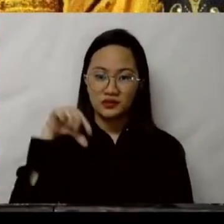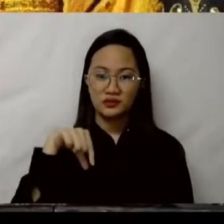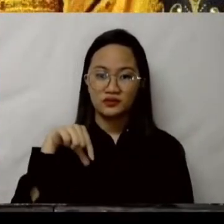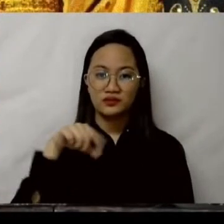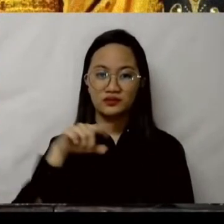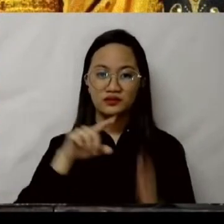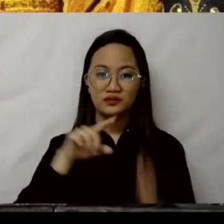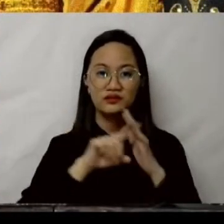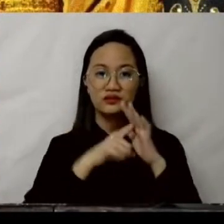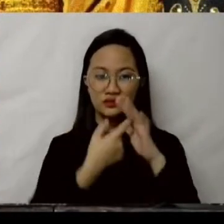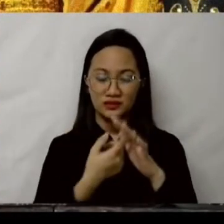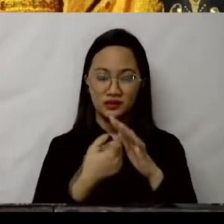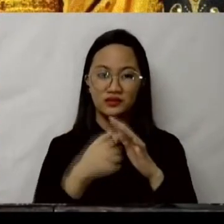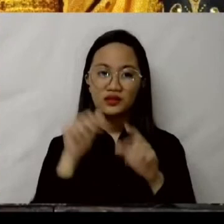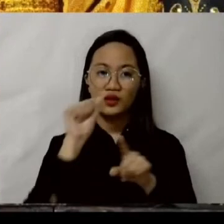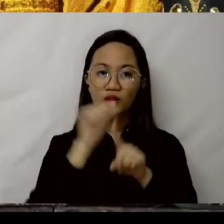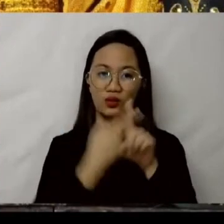6 hanggang